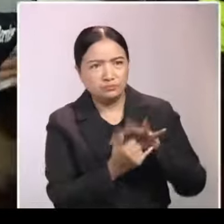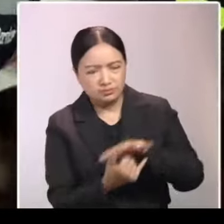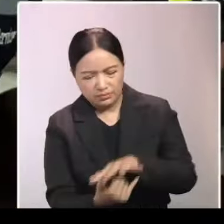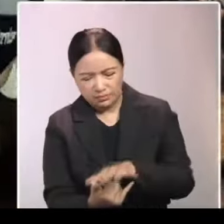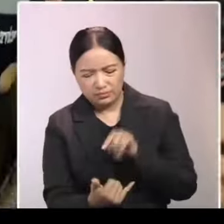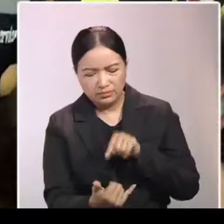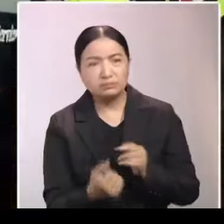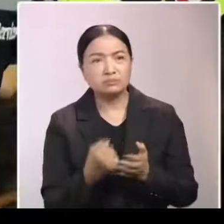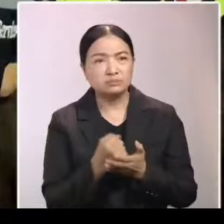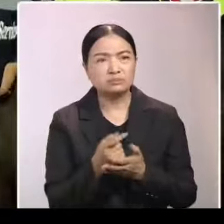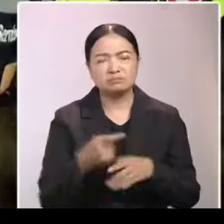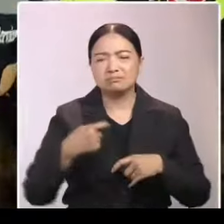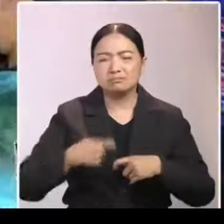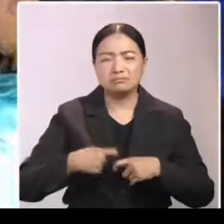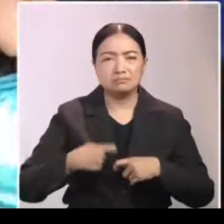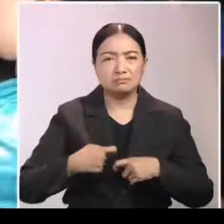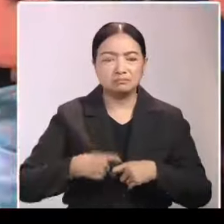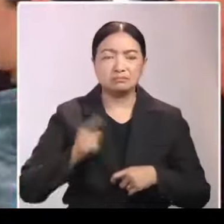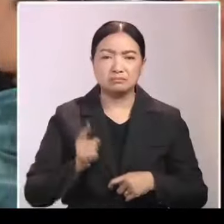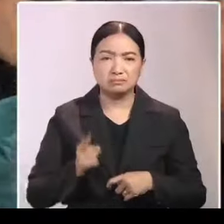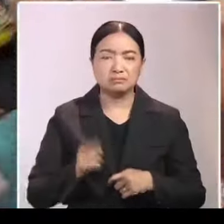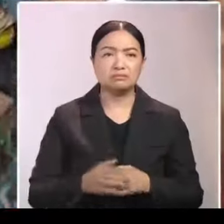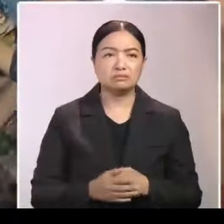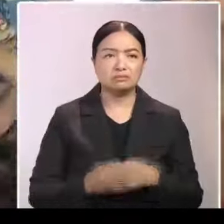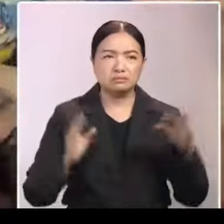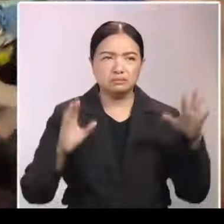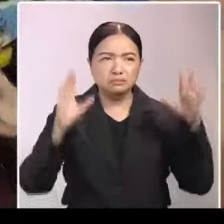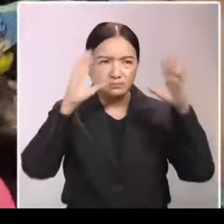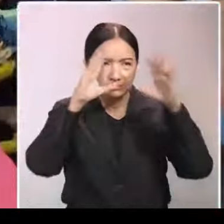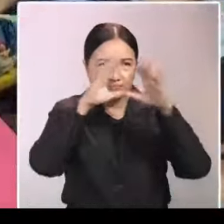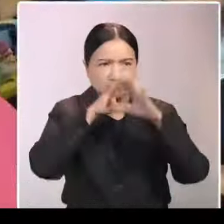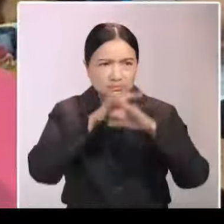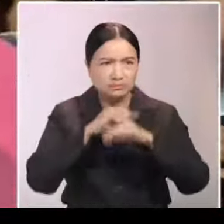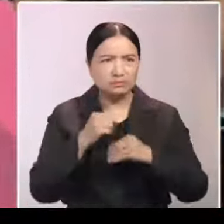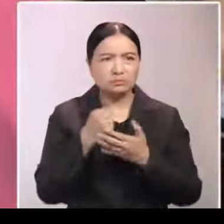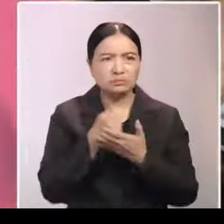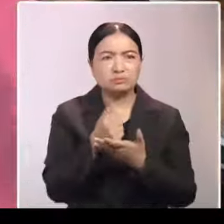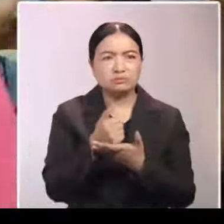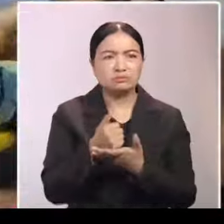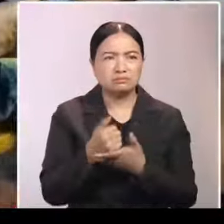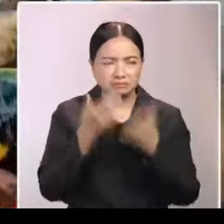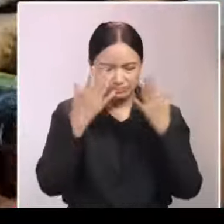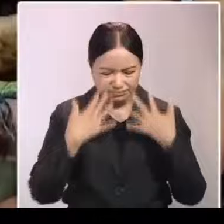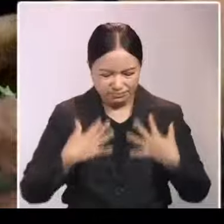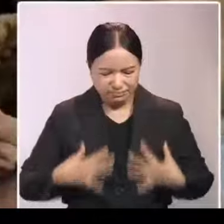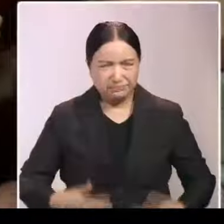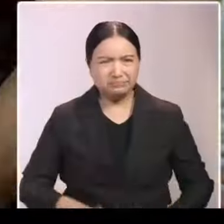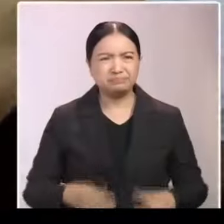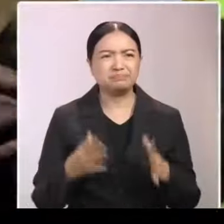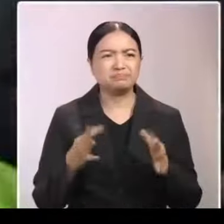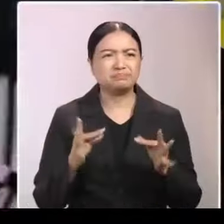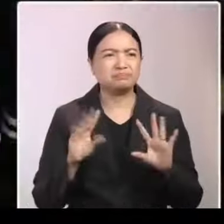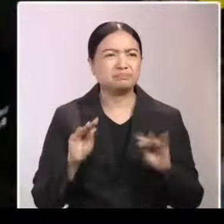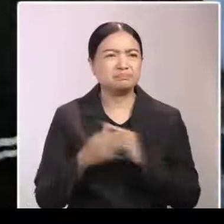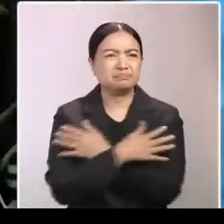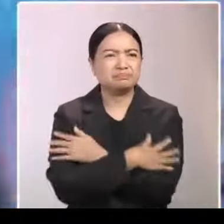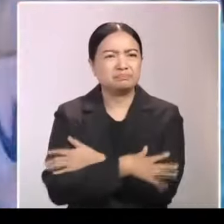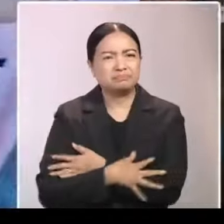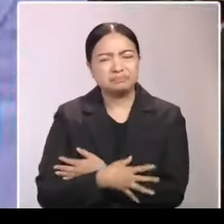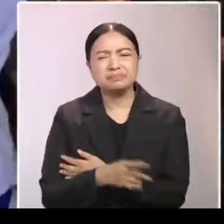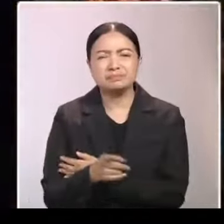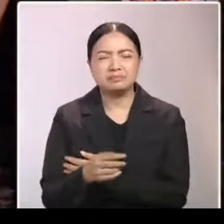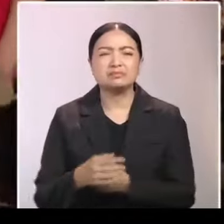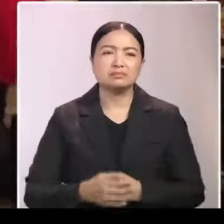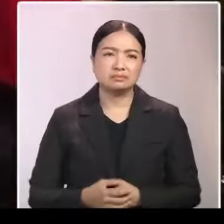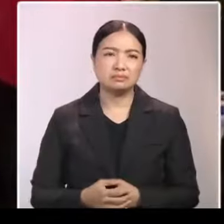ที่พังลงมาก็ยากลำบากจริงๆนะคะในช่วงกลางคืนเองเนี่ยพอช่วยเหลือออกมาได้เนื้อตัวเต็มไปด้วยโคลนเนี่ยค่ะกู้ภัยก็